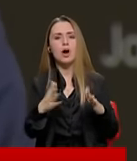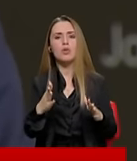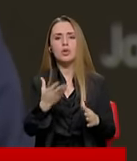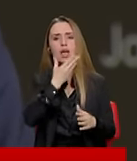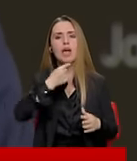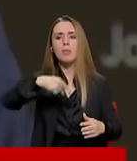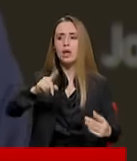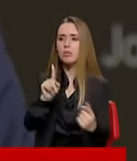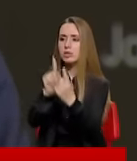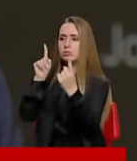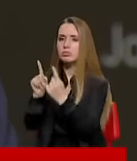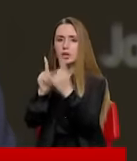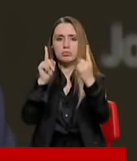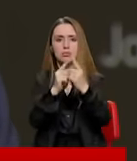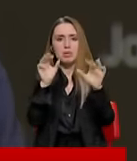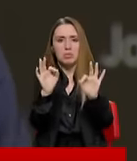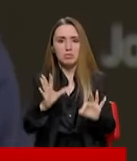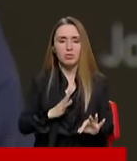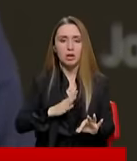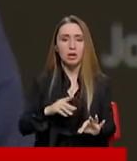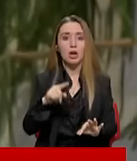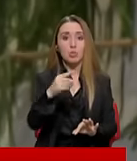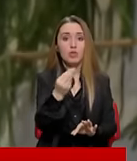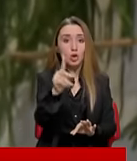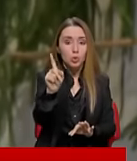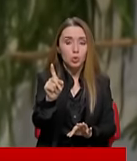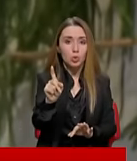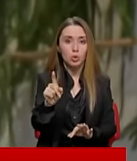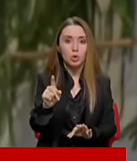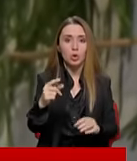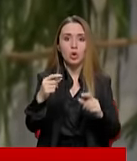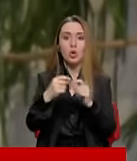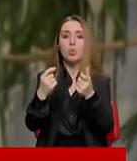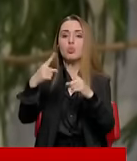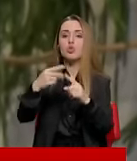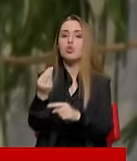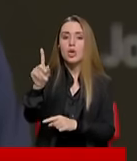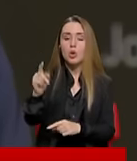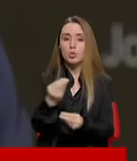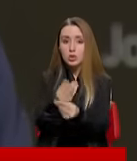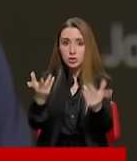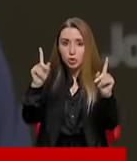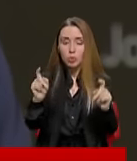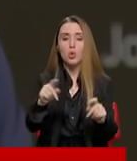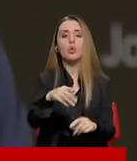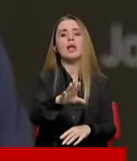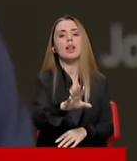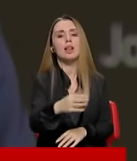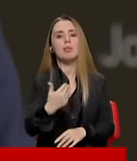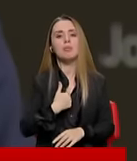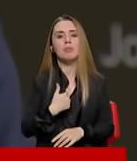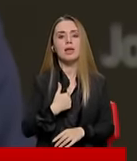Emeklilerle karşılaşıyorlar önce bunu g but veriyorlar mıymış bu arada but veriyorlar mıymış bu arada şimdi butu değil